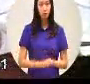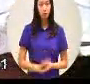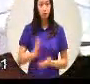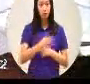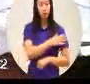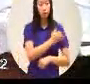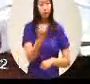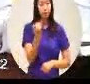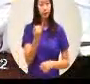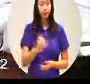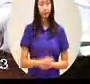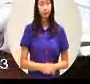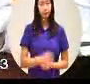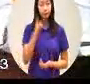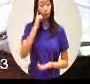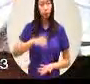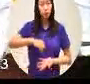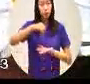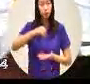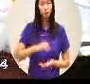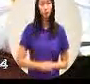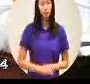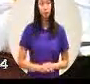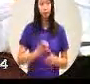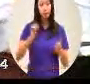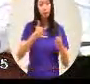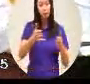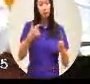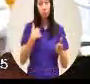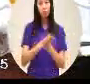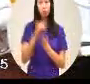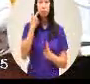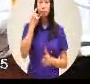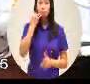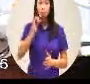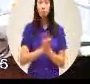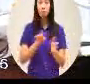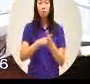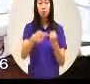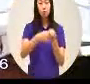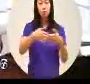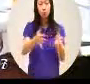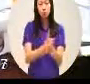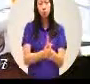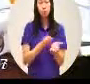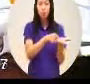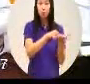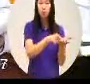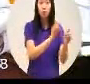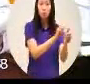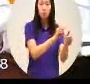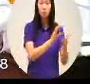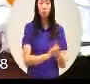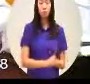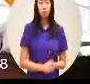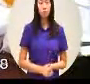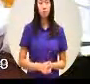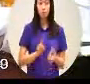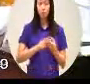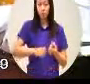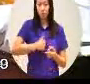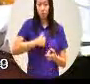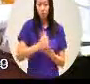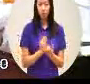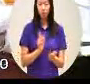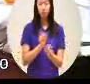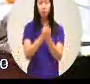丽娜议员讲的齁、哦、他是议员很多家长或专业团体跟他陈请他讲的是一个很实际碰